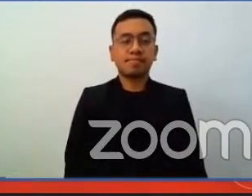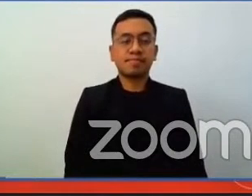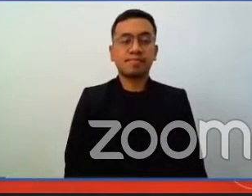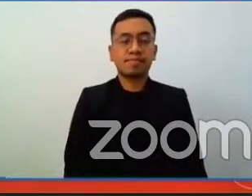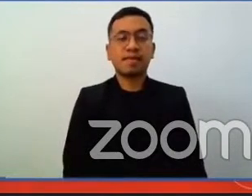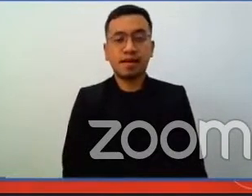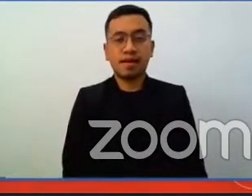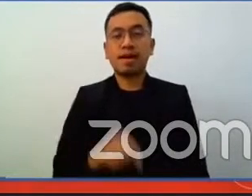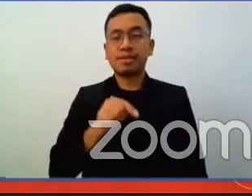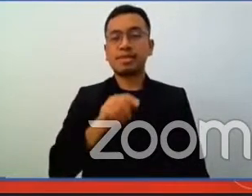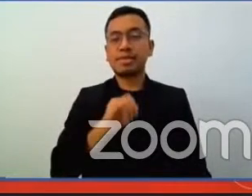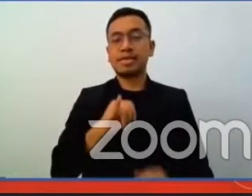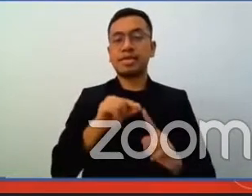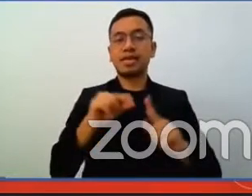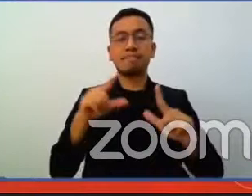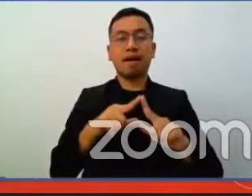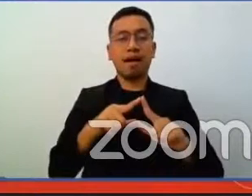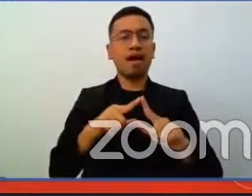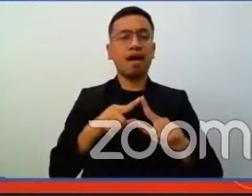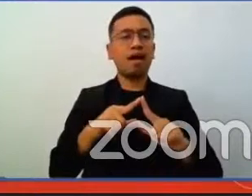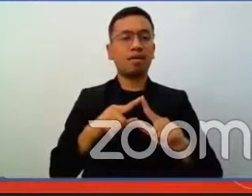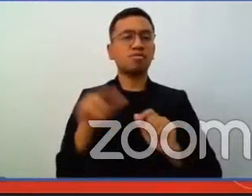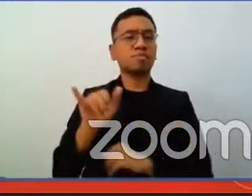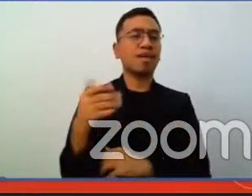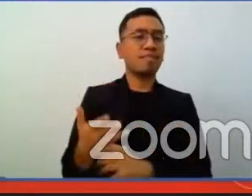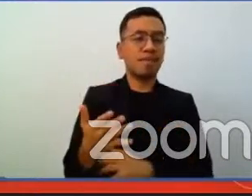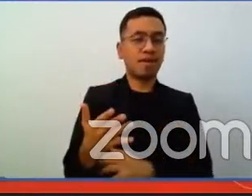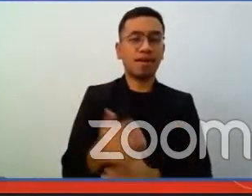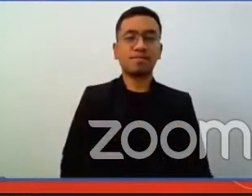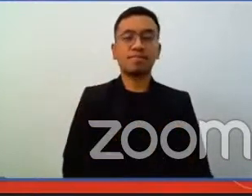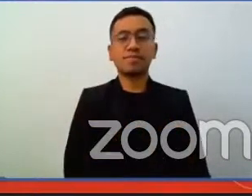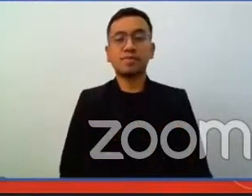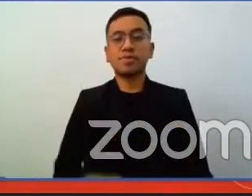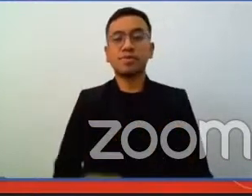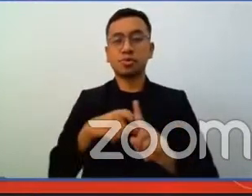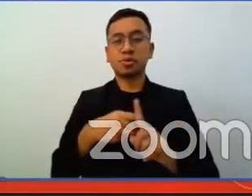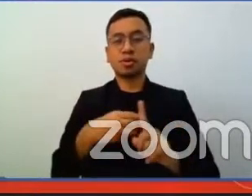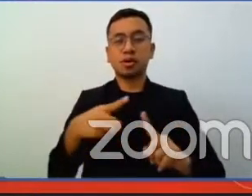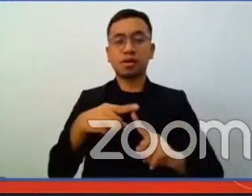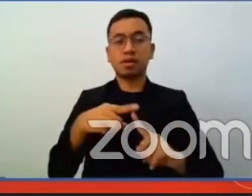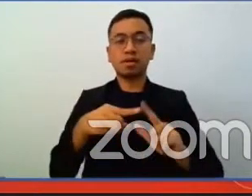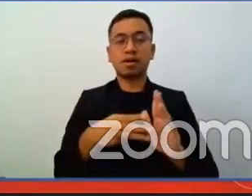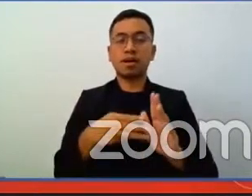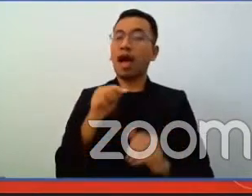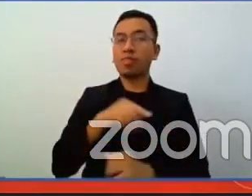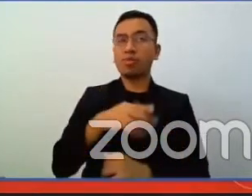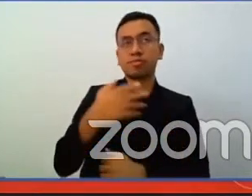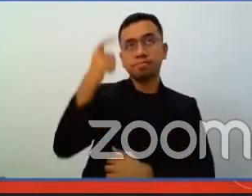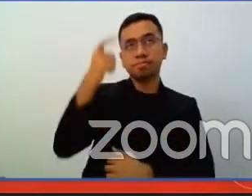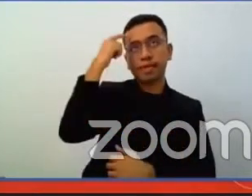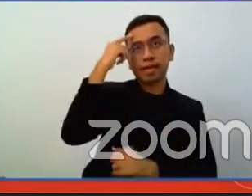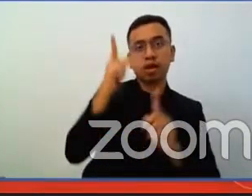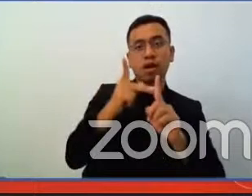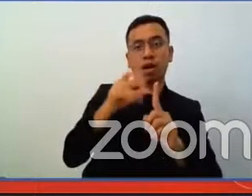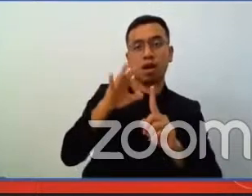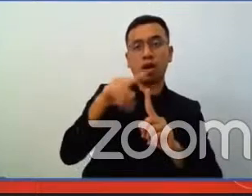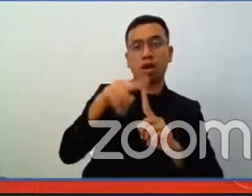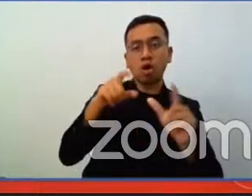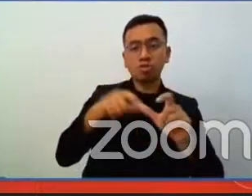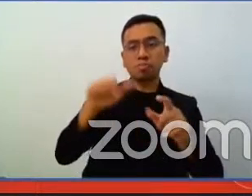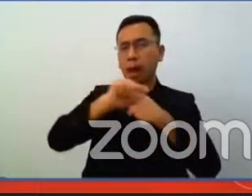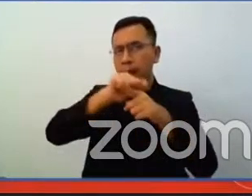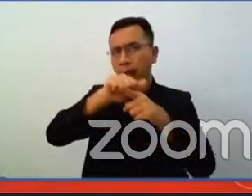karakteristik pembelajaran IPA sebenarnya adalah meningkatkan keterampilan berpikir tingkat tinggi, higher order thinking